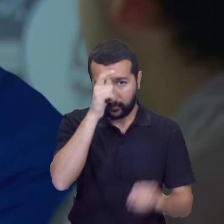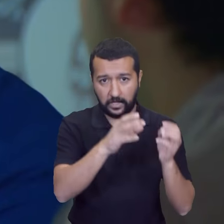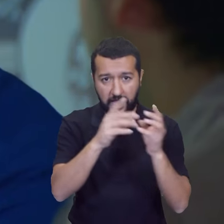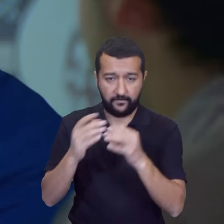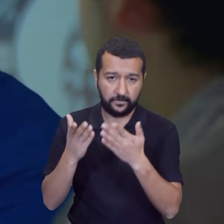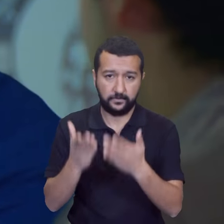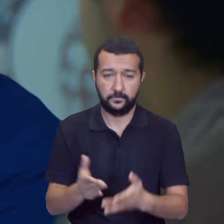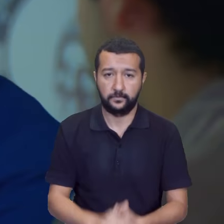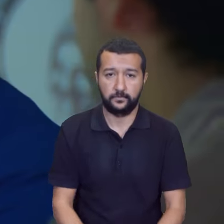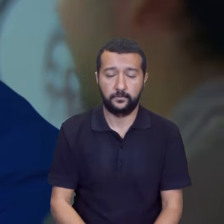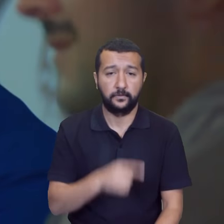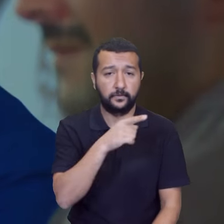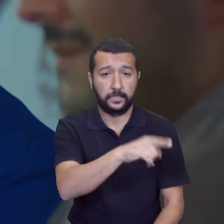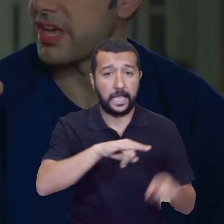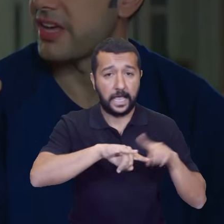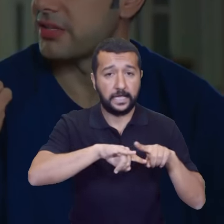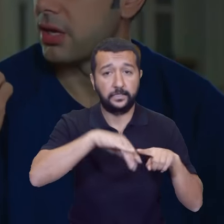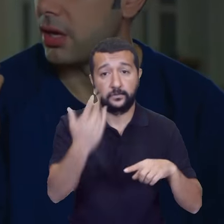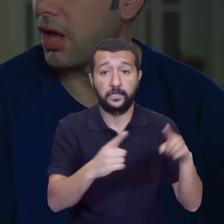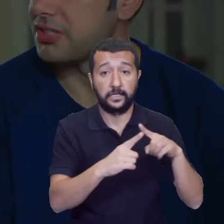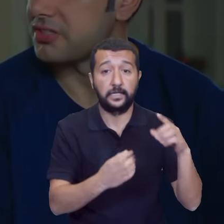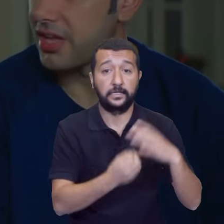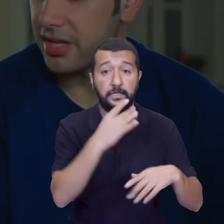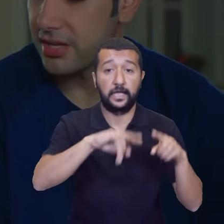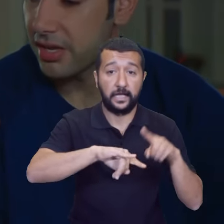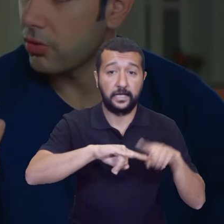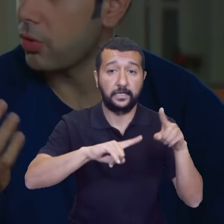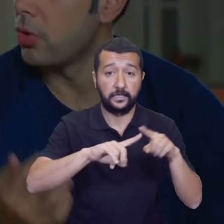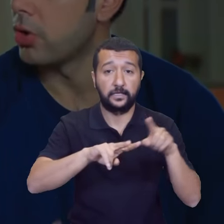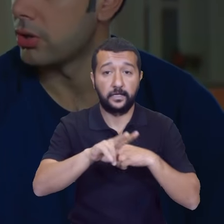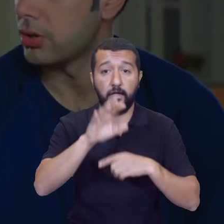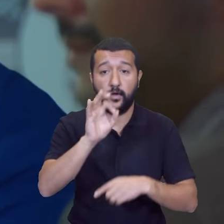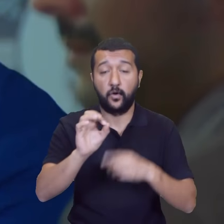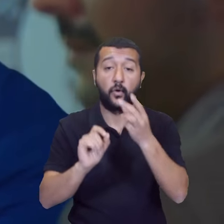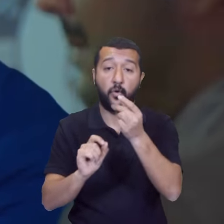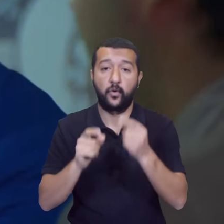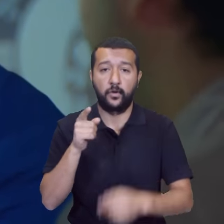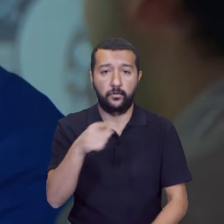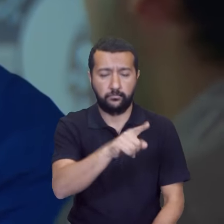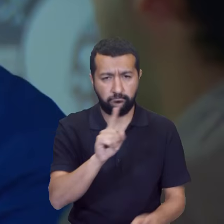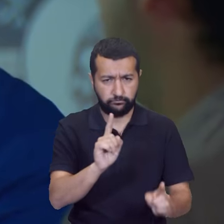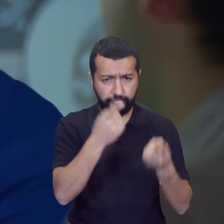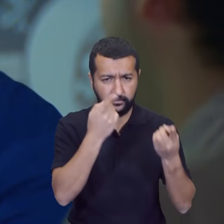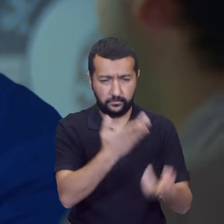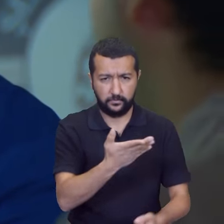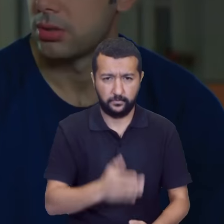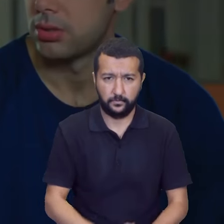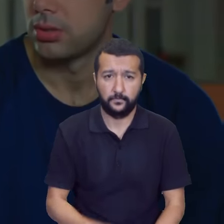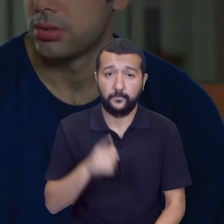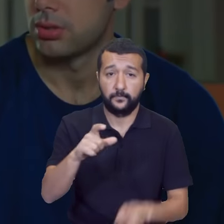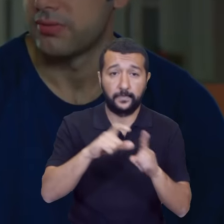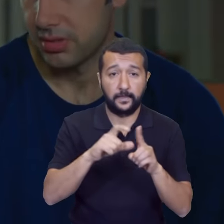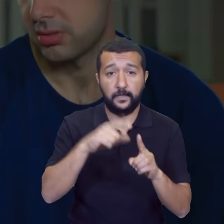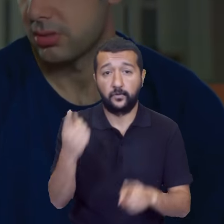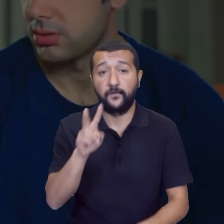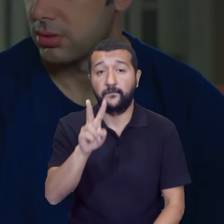alfabesi. Yalnız H'den sonra T gelir. H, T, Y, O, Ö. Yok deve. Ha? D'den